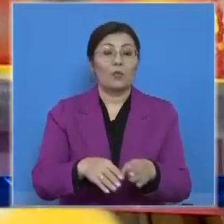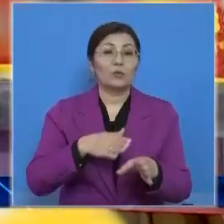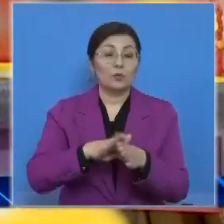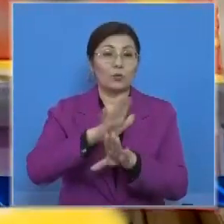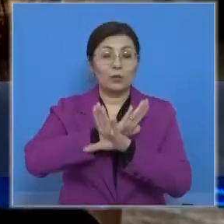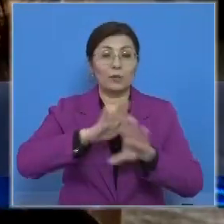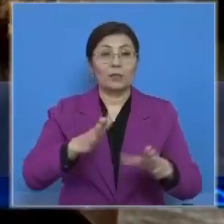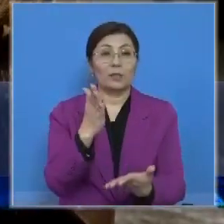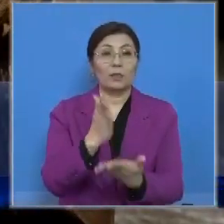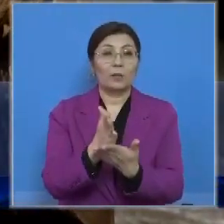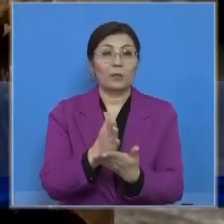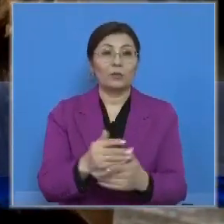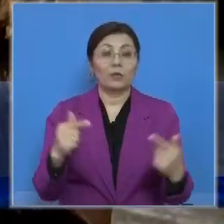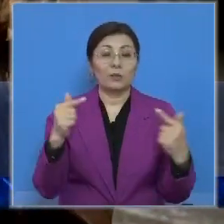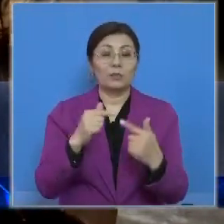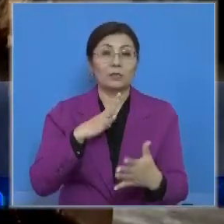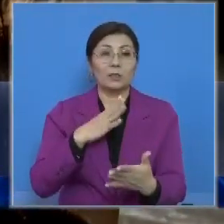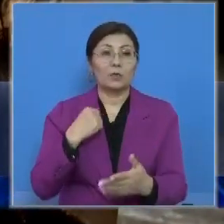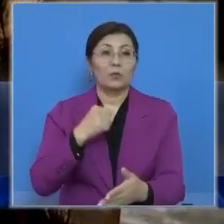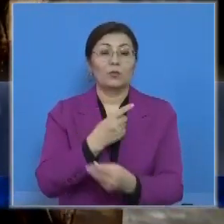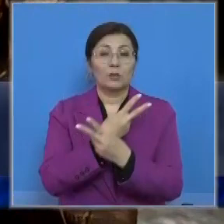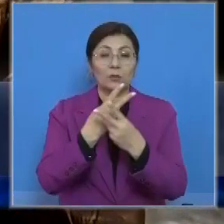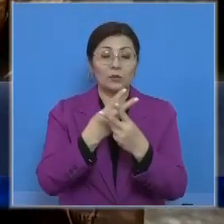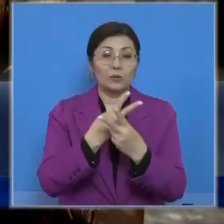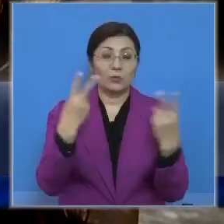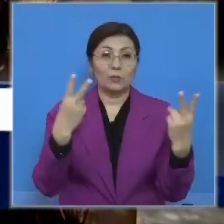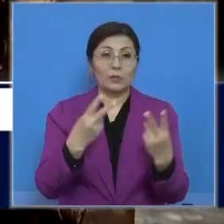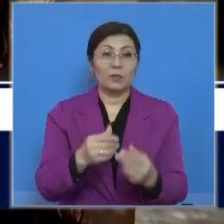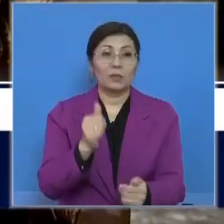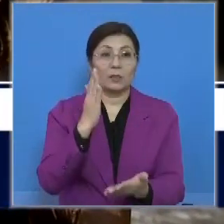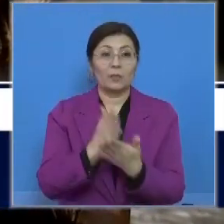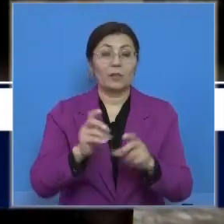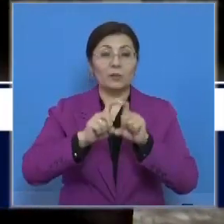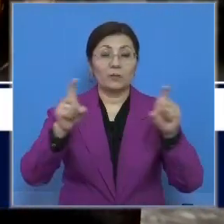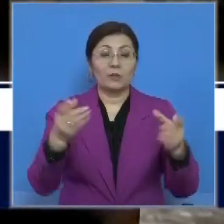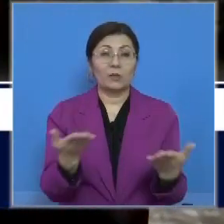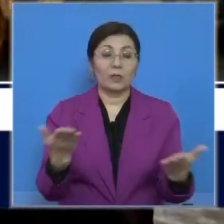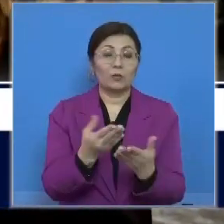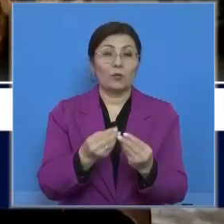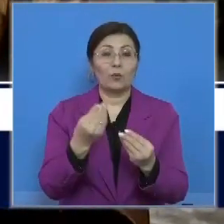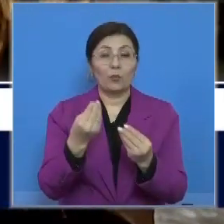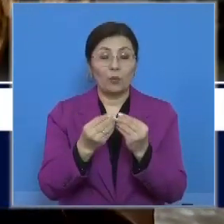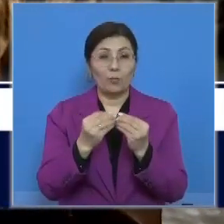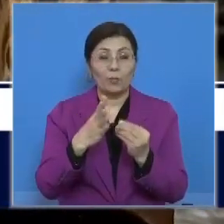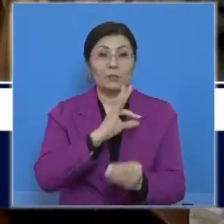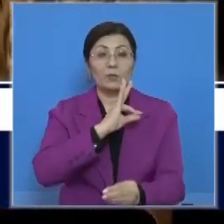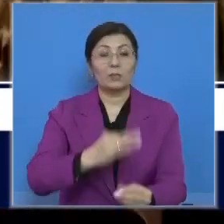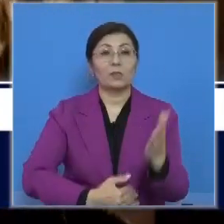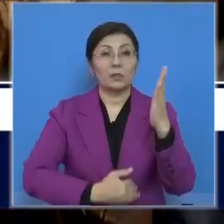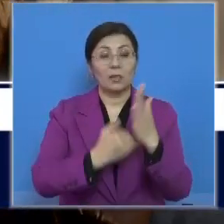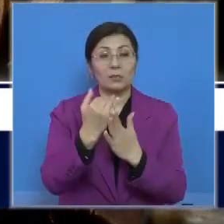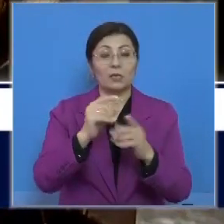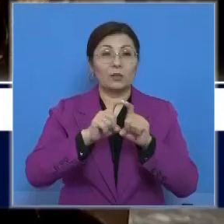жиі кездеседі. Өздеріңіз көріп отырғандай, кейбір дүкендер бар, 15%-дан асырып жатыр, яғни ұсынылған бағадан.